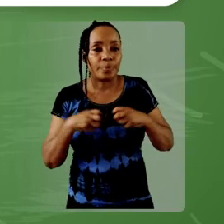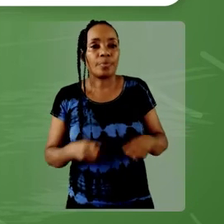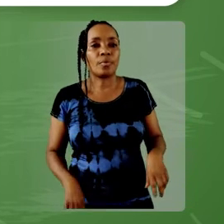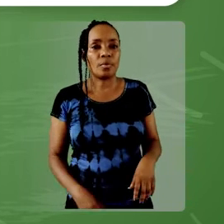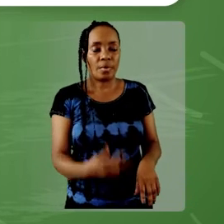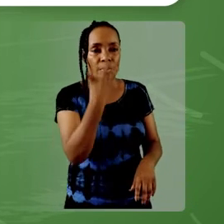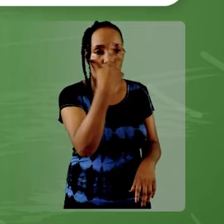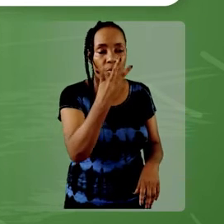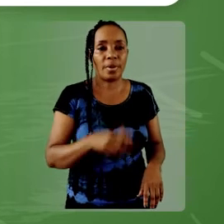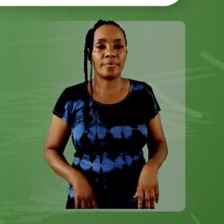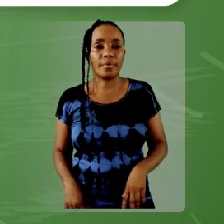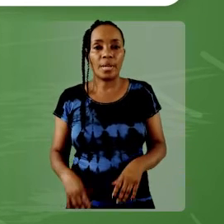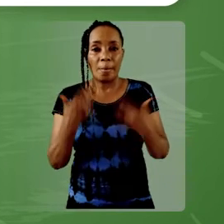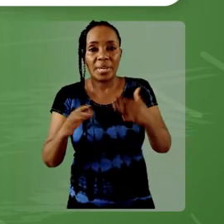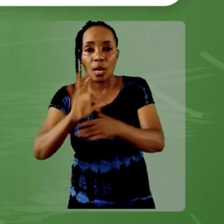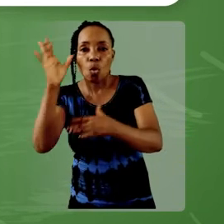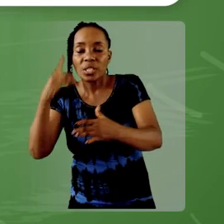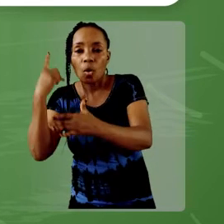Les conséquences